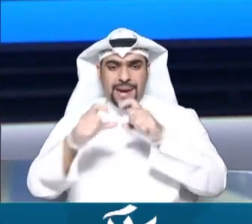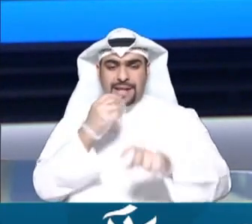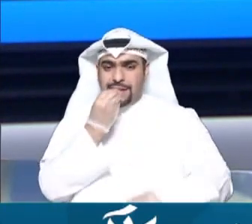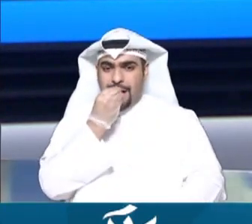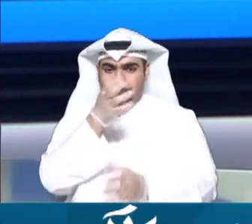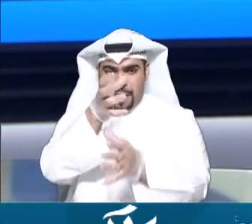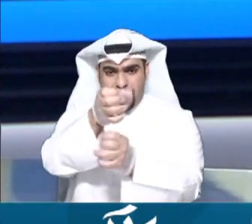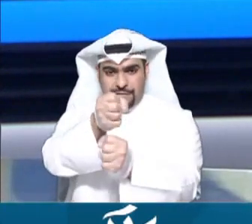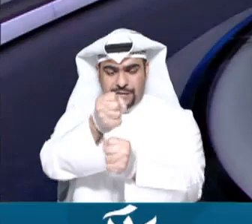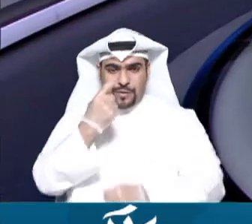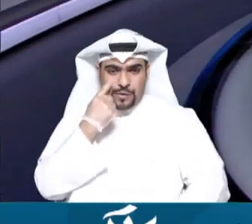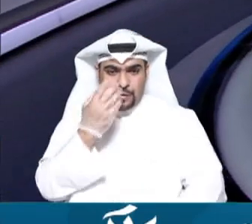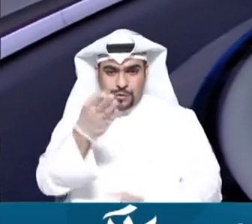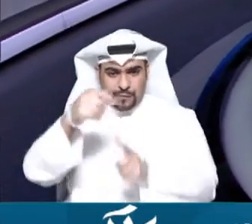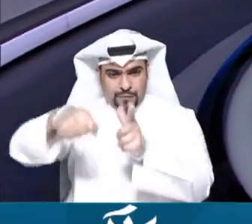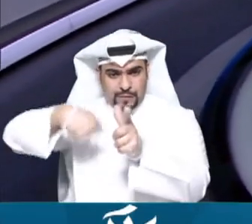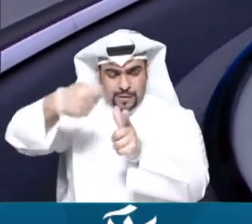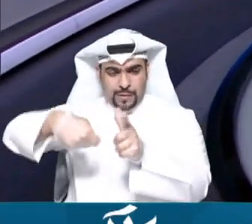التقرير.